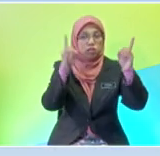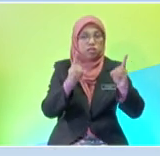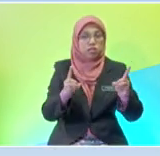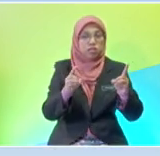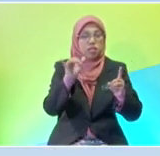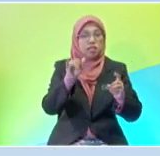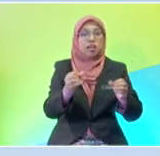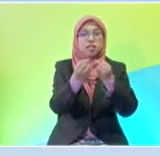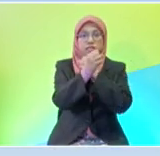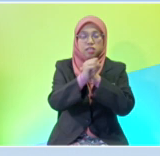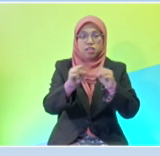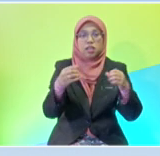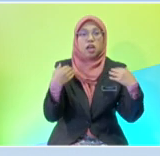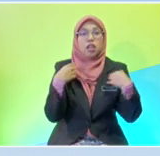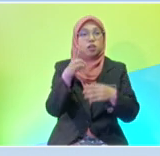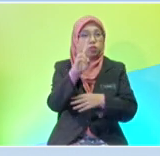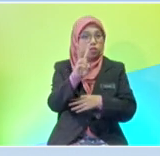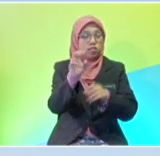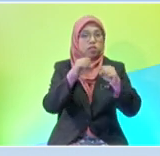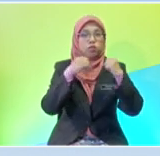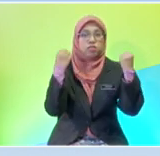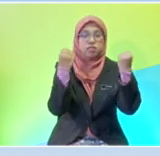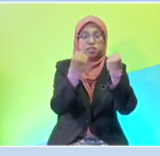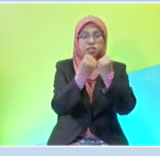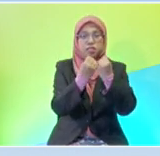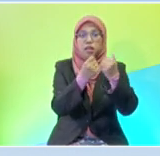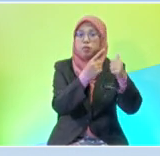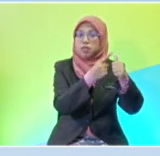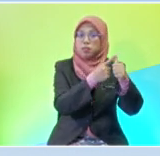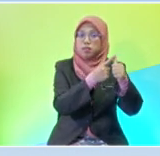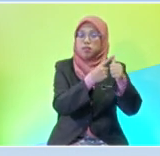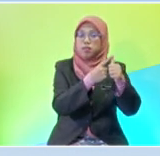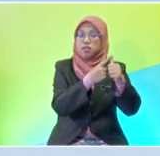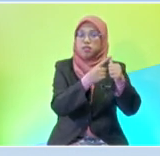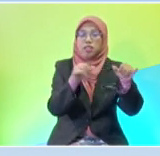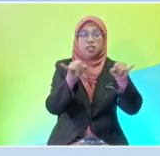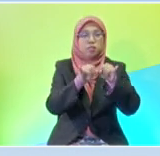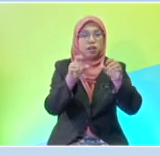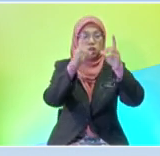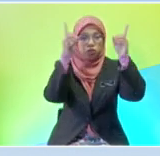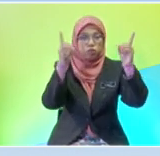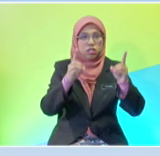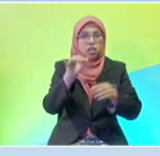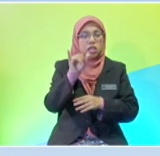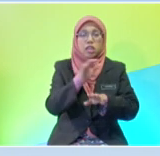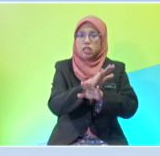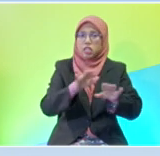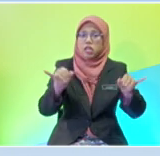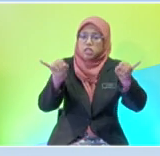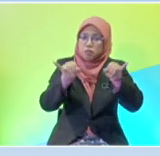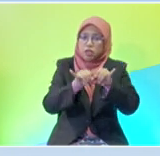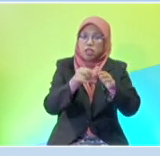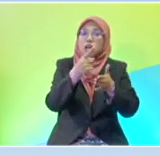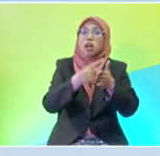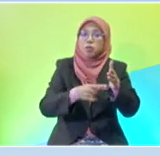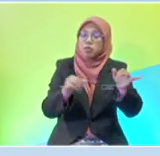ada dua situasi yang pertama ialah kita dapatkan duga yang tidak seimbang Apa masih